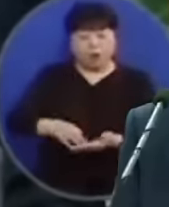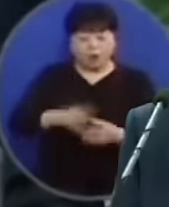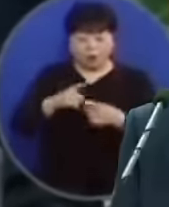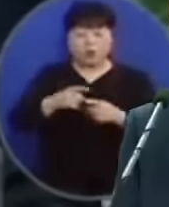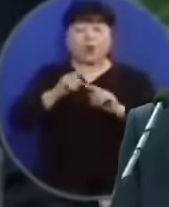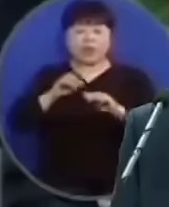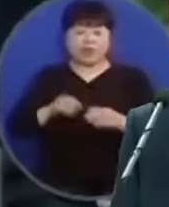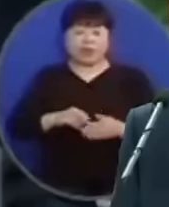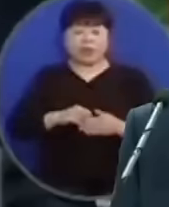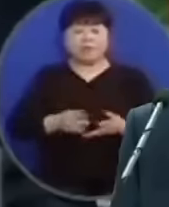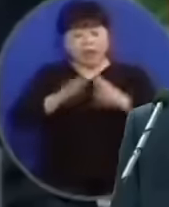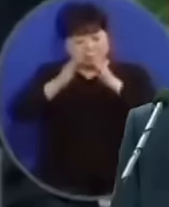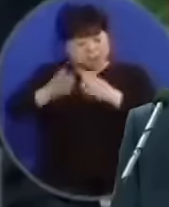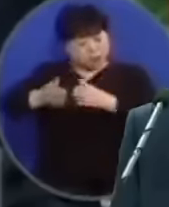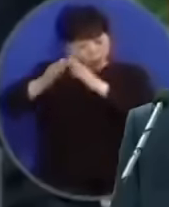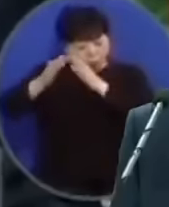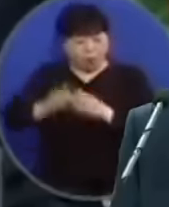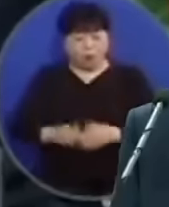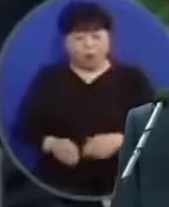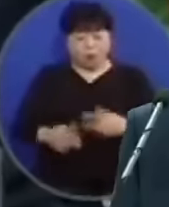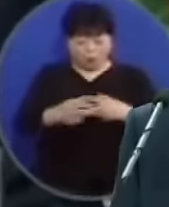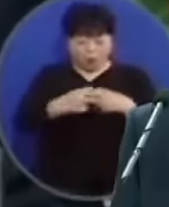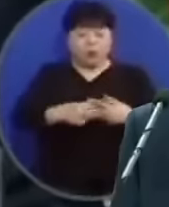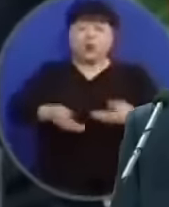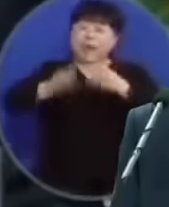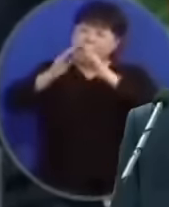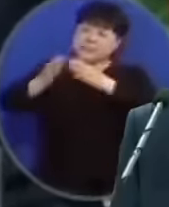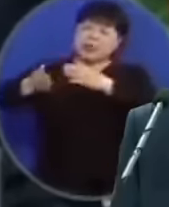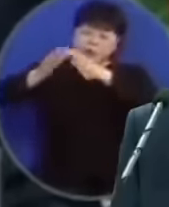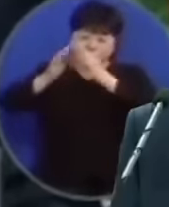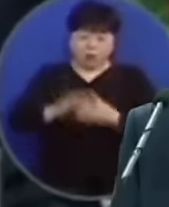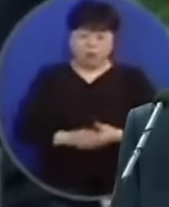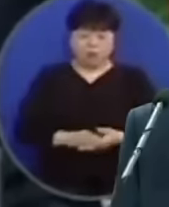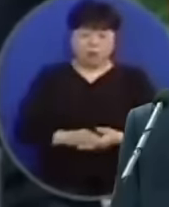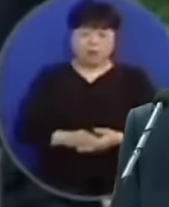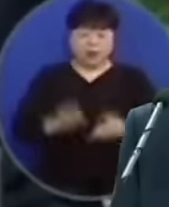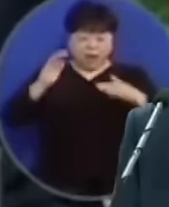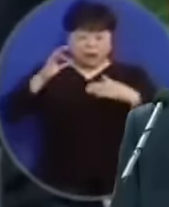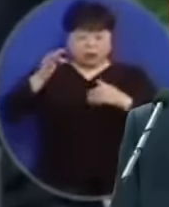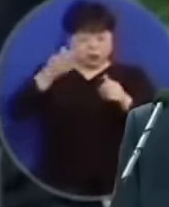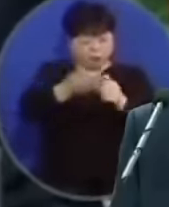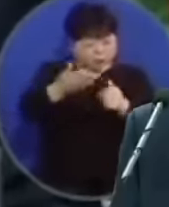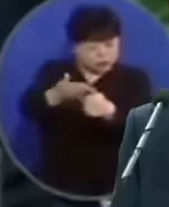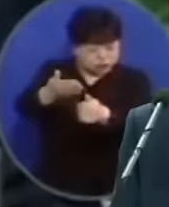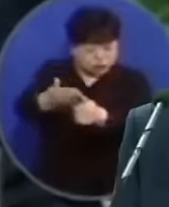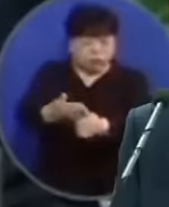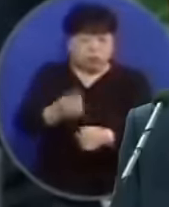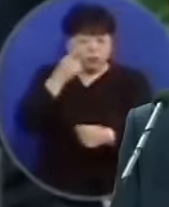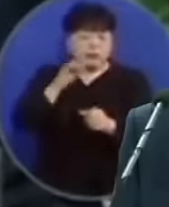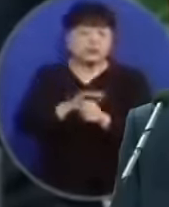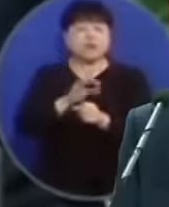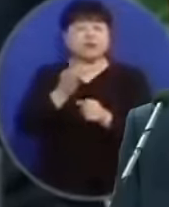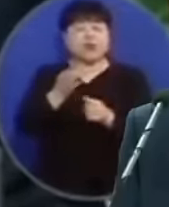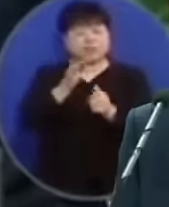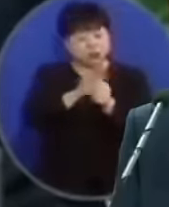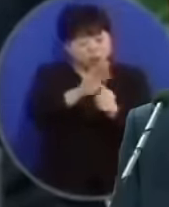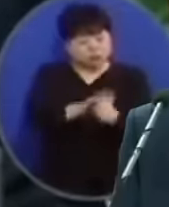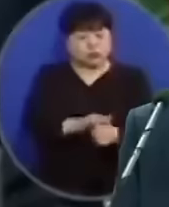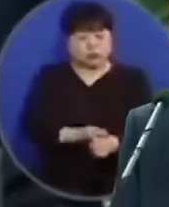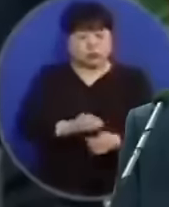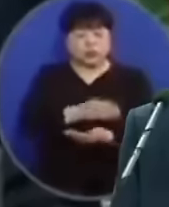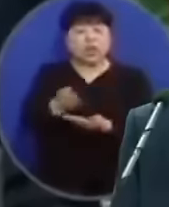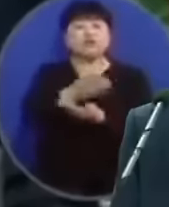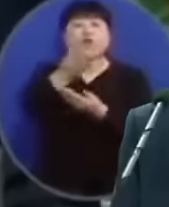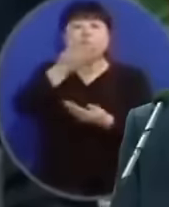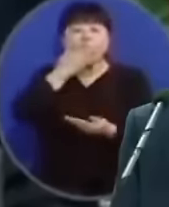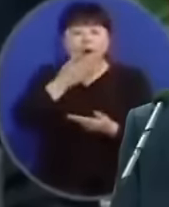교회도 많이 짓고 병원도 많이 세우고 장학금도 많이 내고 불쌍한 사람하고 많이 나누어 먹고